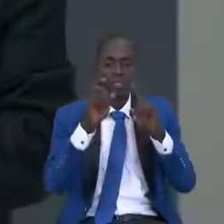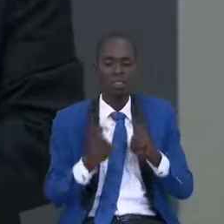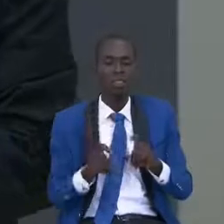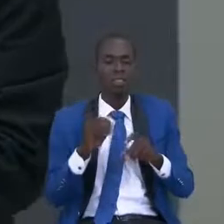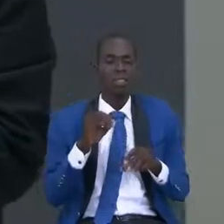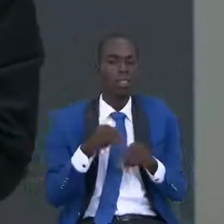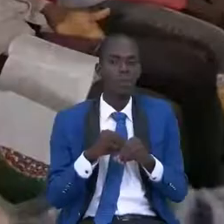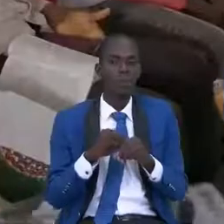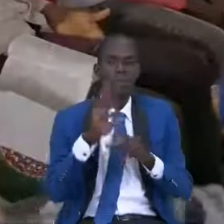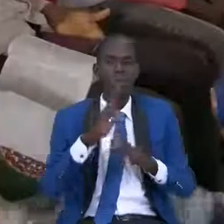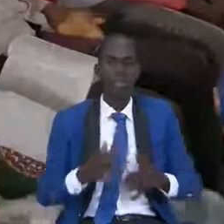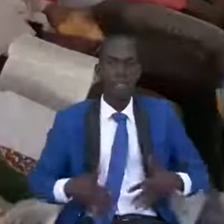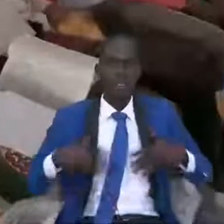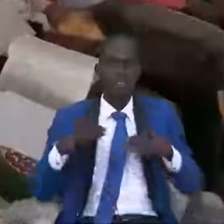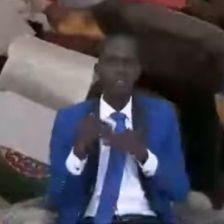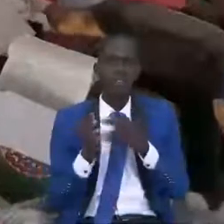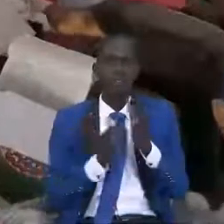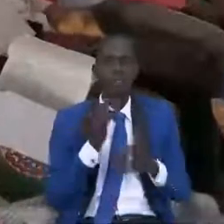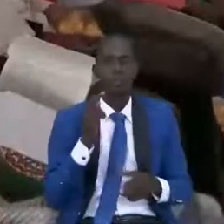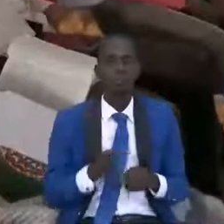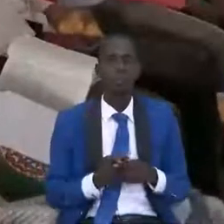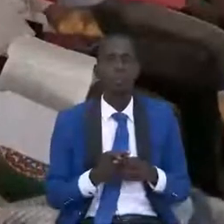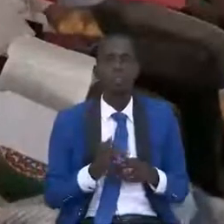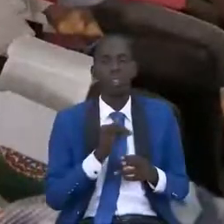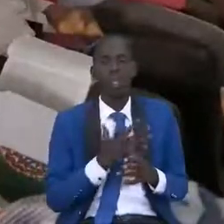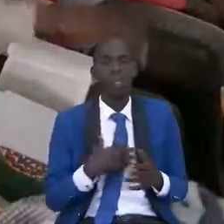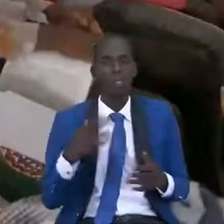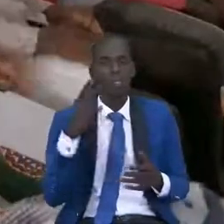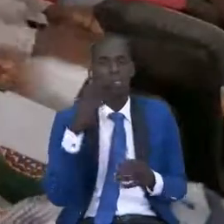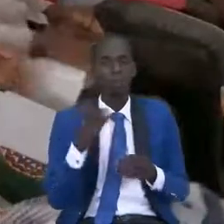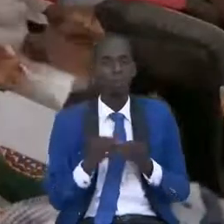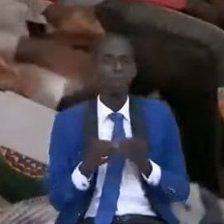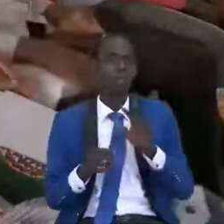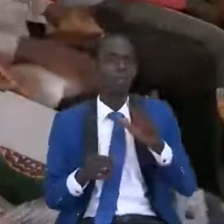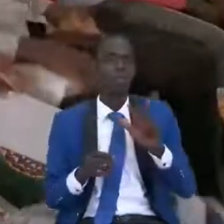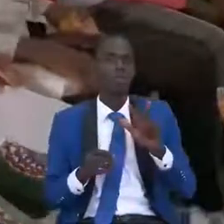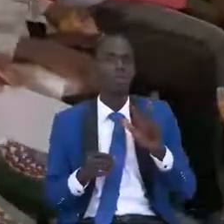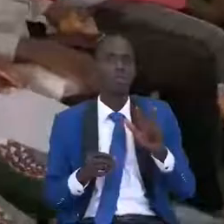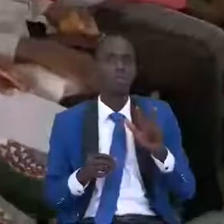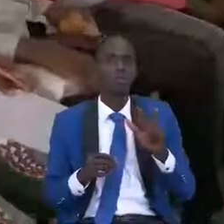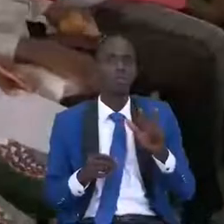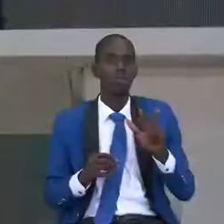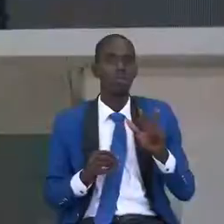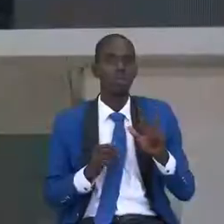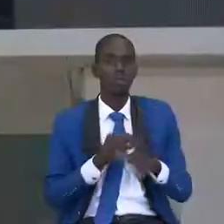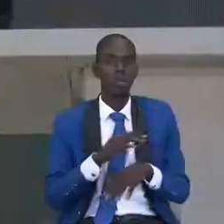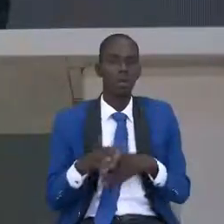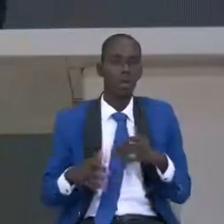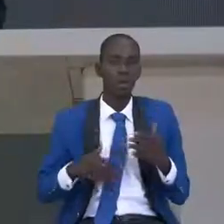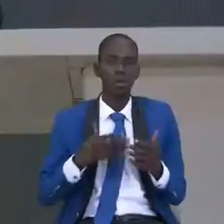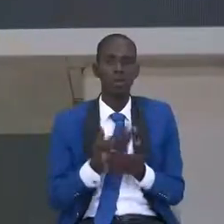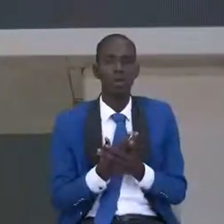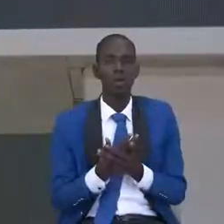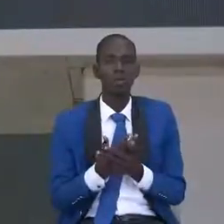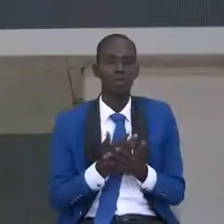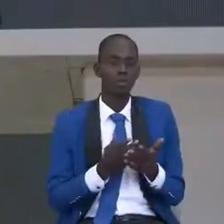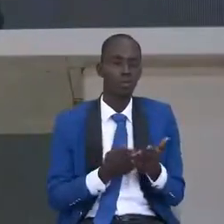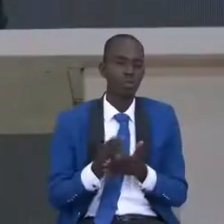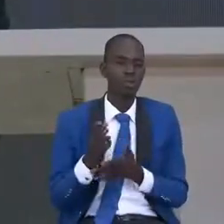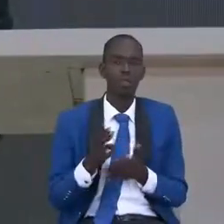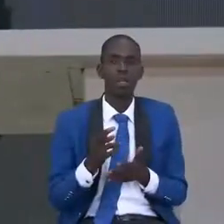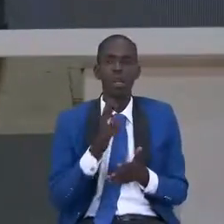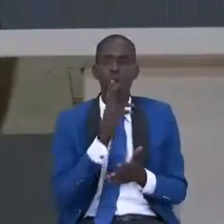vie au nom de Jésus. Troisième élément maintenant, toutes les vérités sont praticables par